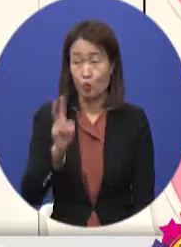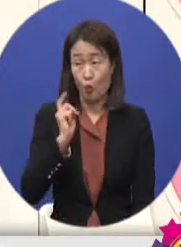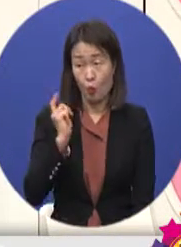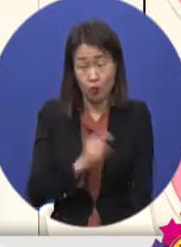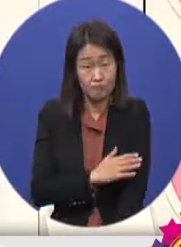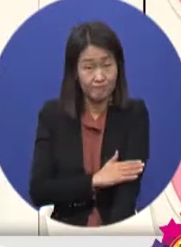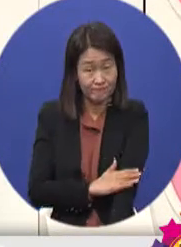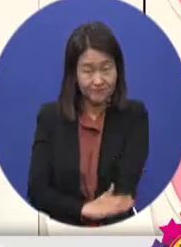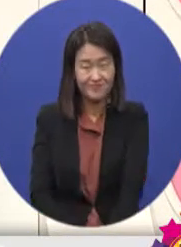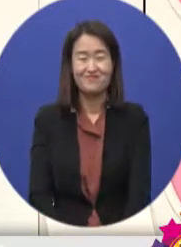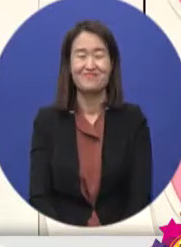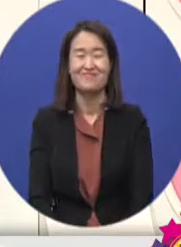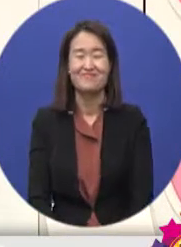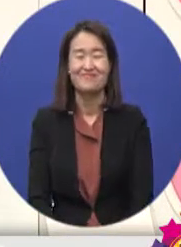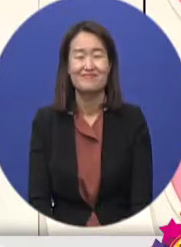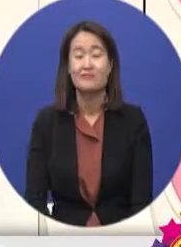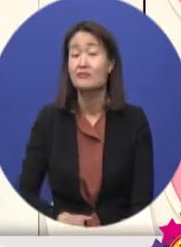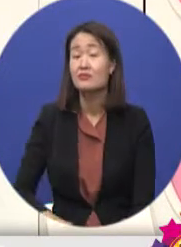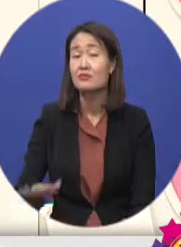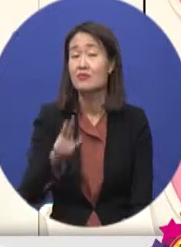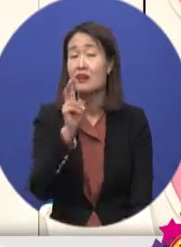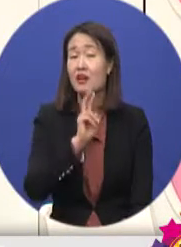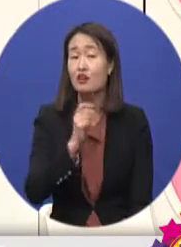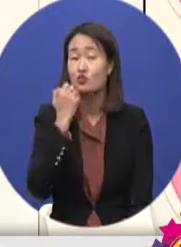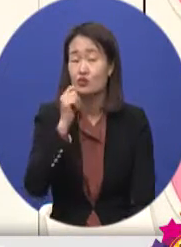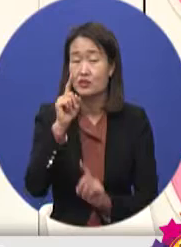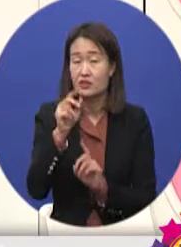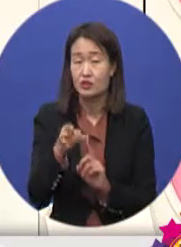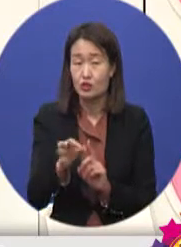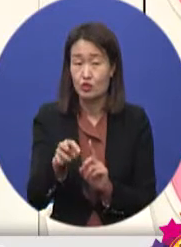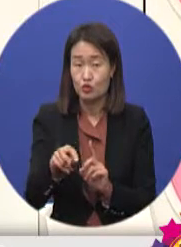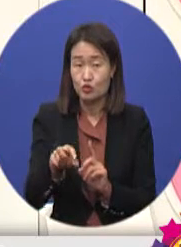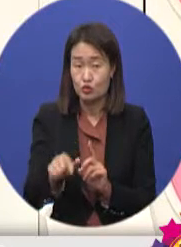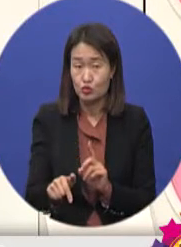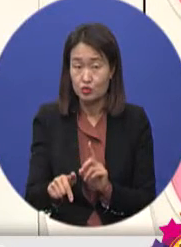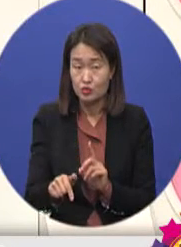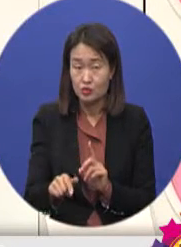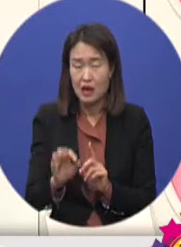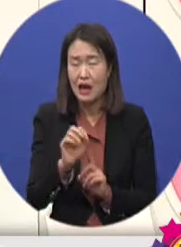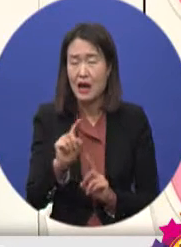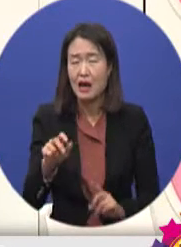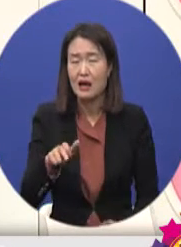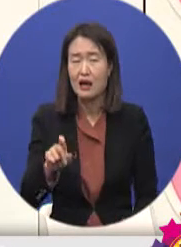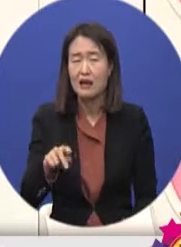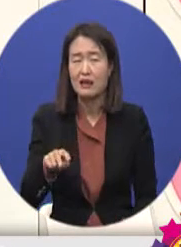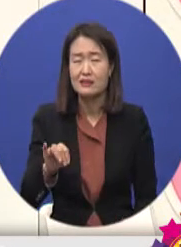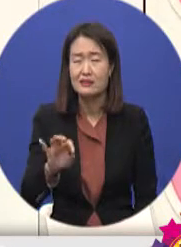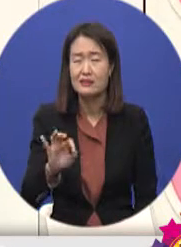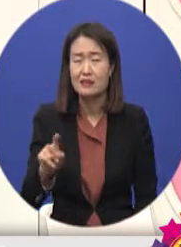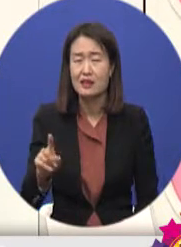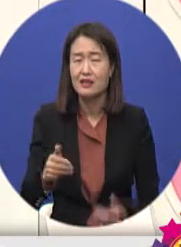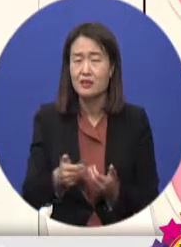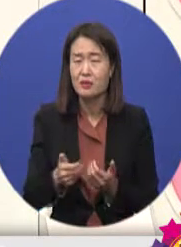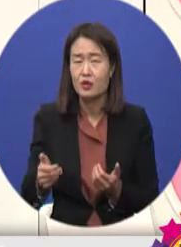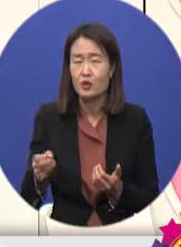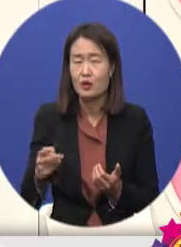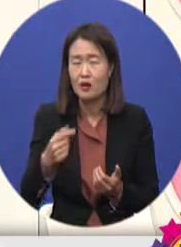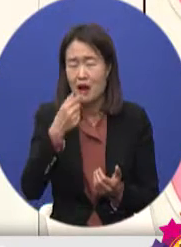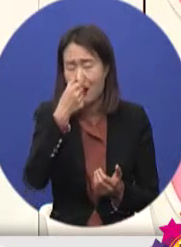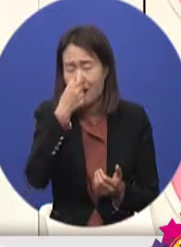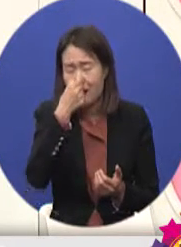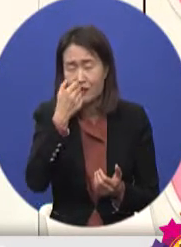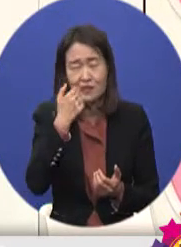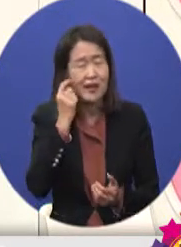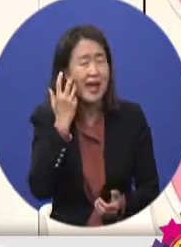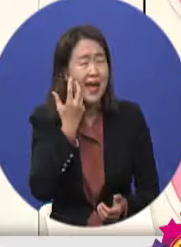잘 들었습니다. 여러분들 가수 이영숙 씨 아시죠? 아카시아 이별하고 코맹맹이 소리하던 그